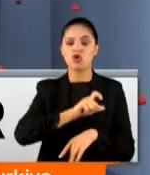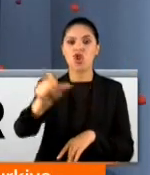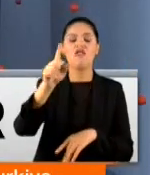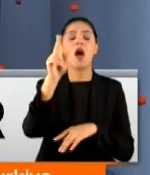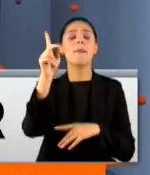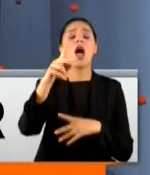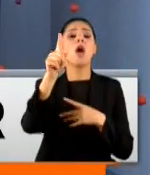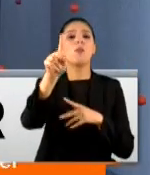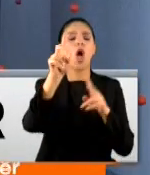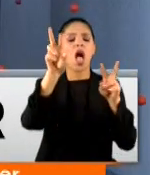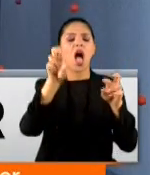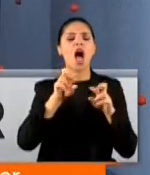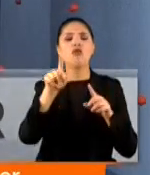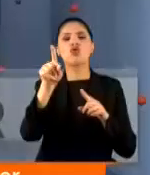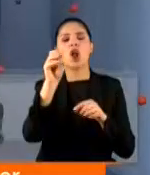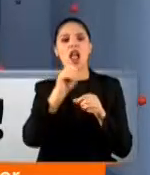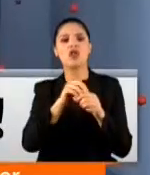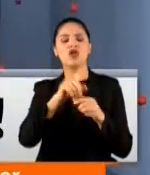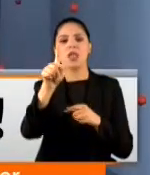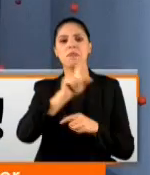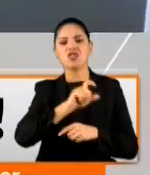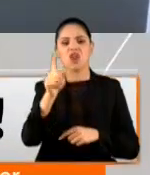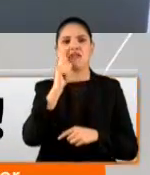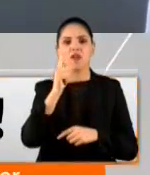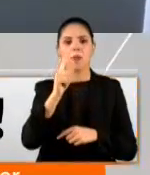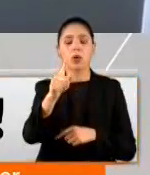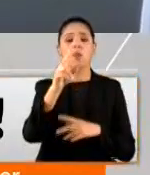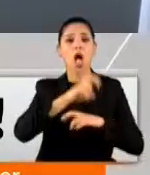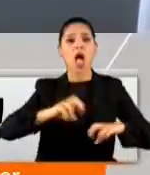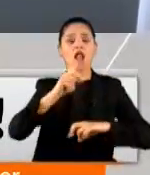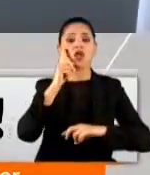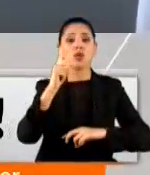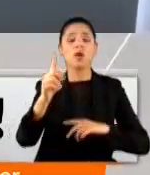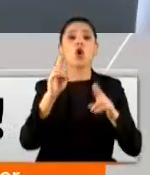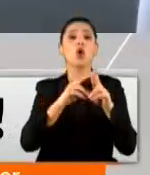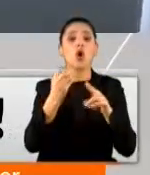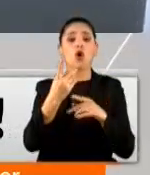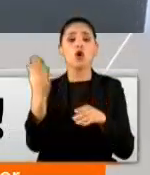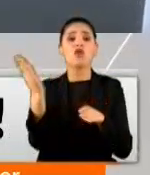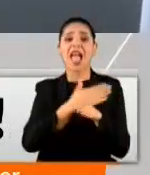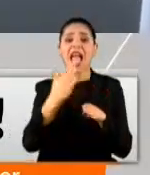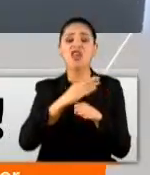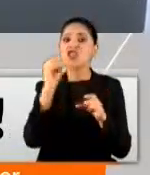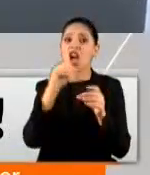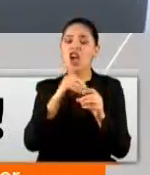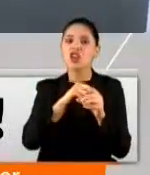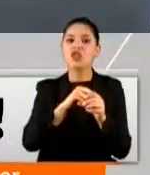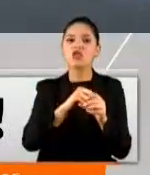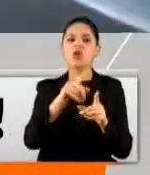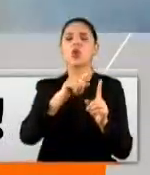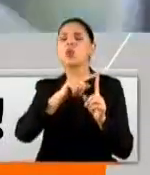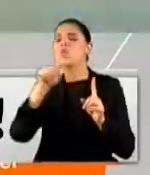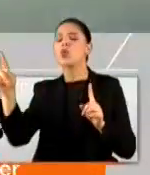Avustralya'da yapılan bir araştırmayla bulundu. Sonuç ürkütücü. Araştırmaya göre koronavirüs eşyalar üzerinde uzun süre